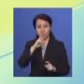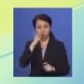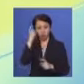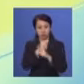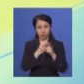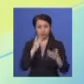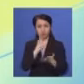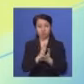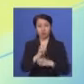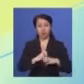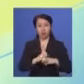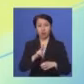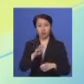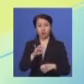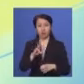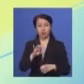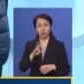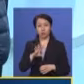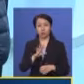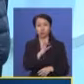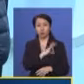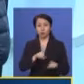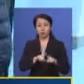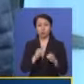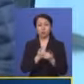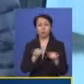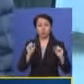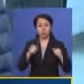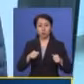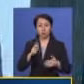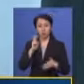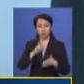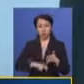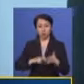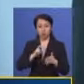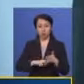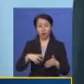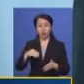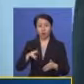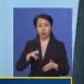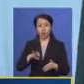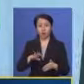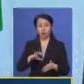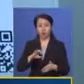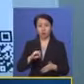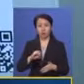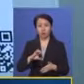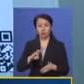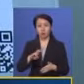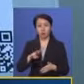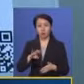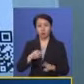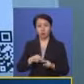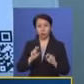сведений разработан сервис корректировки. Воспользоваться данной услугой можно через налоговый кошелек мобильного приложения